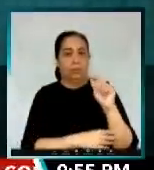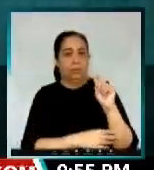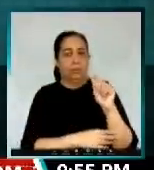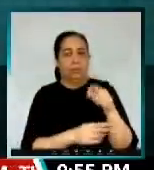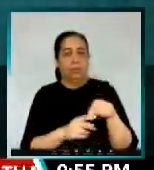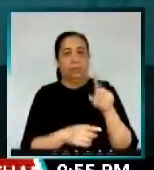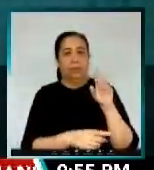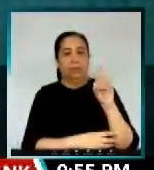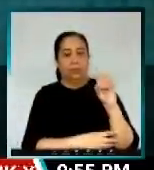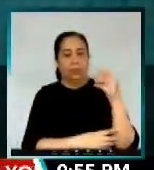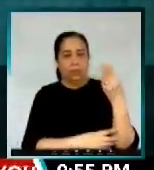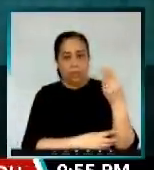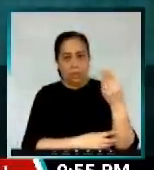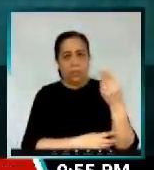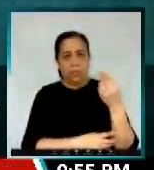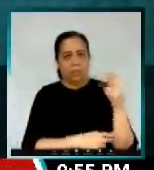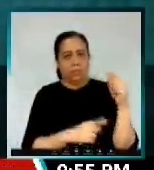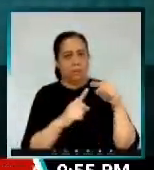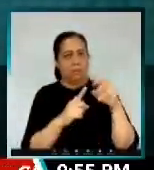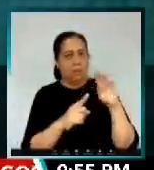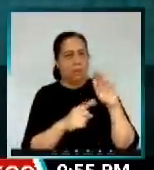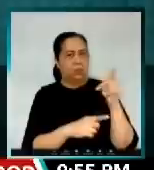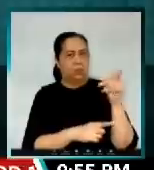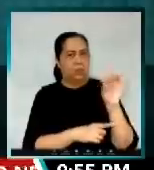Health, as of March 28,